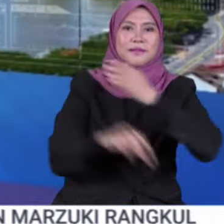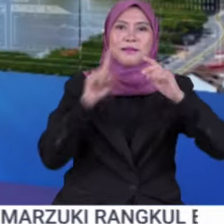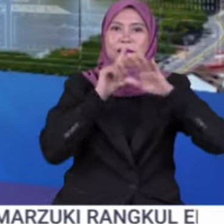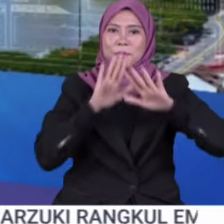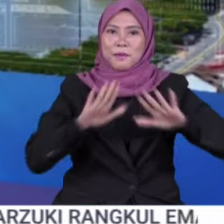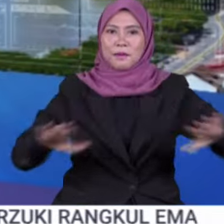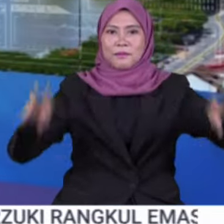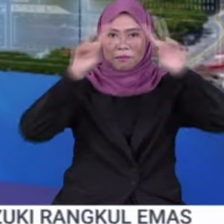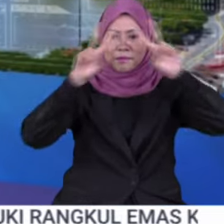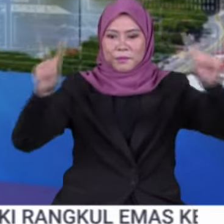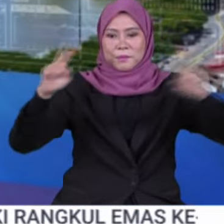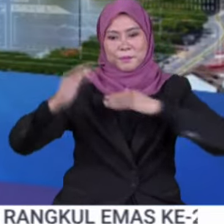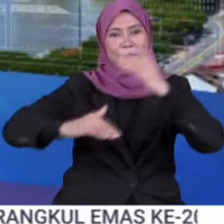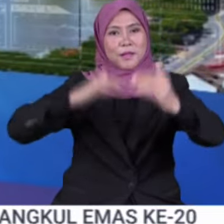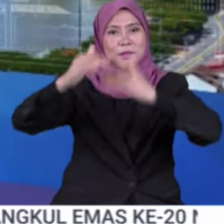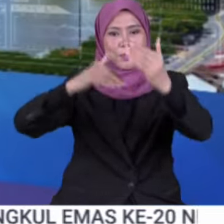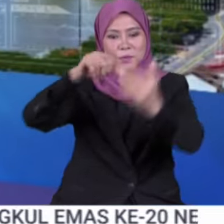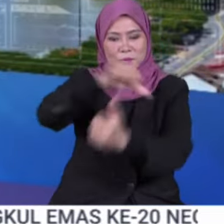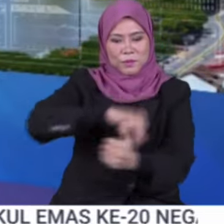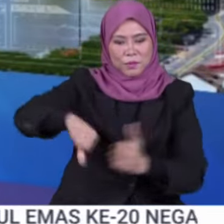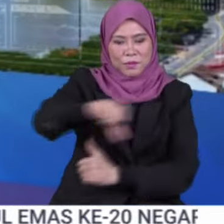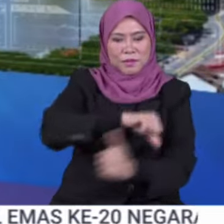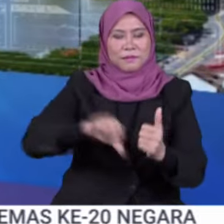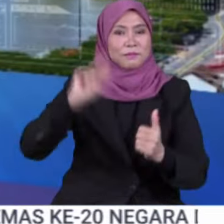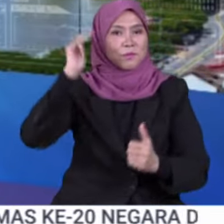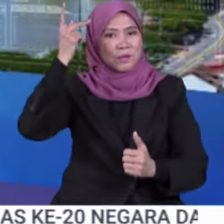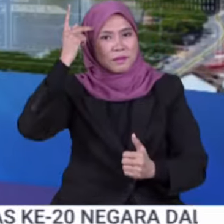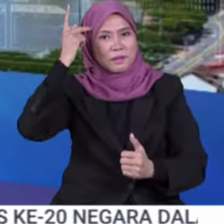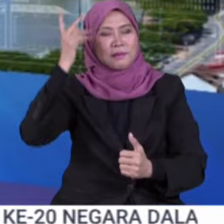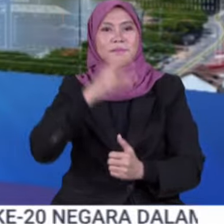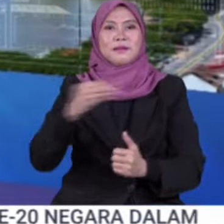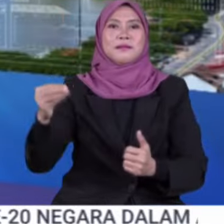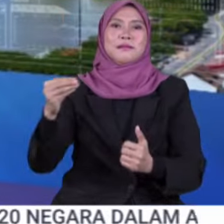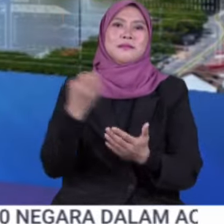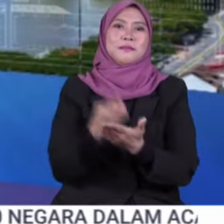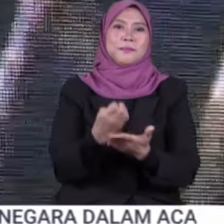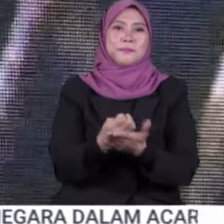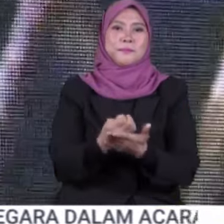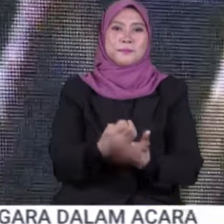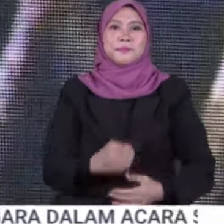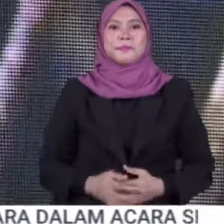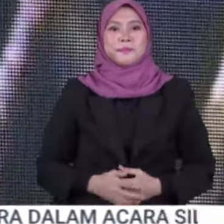maju dari segi sosial, politik dan juga ekonomi.